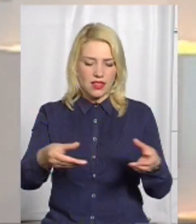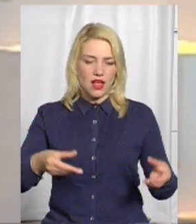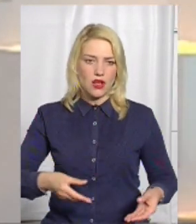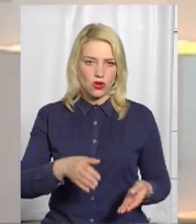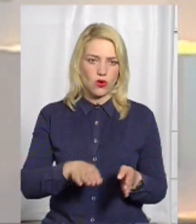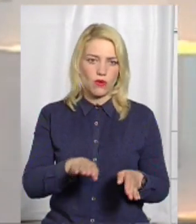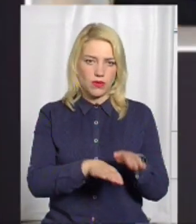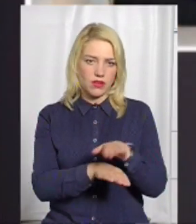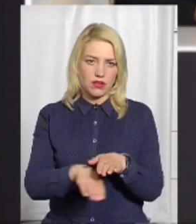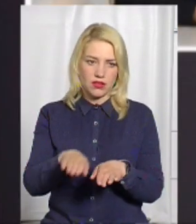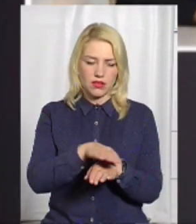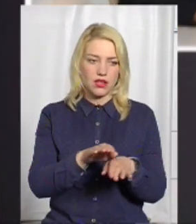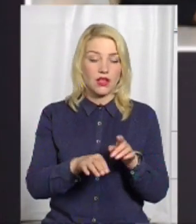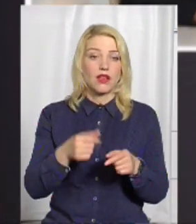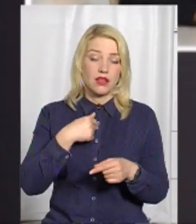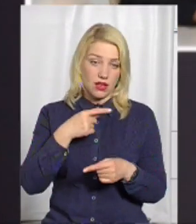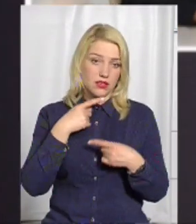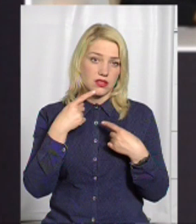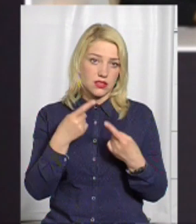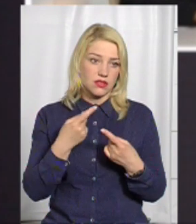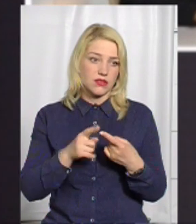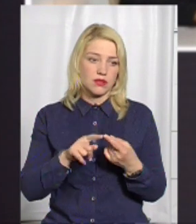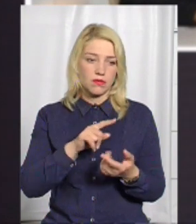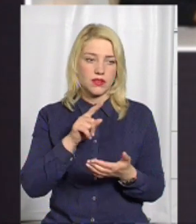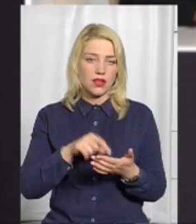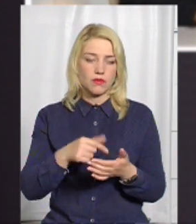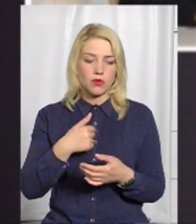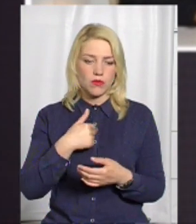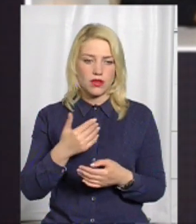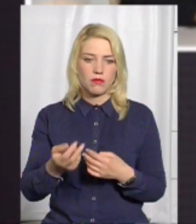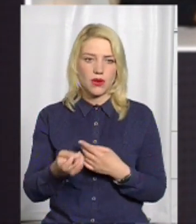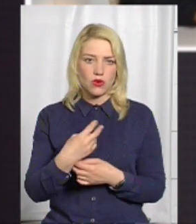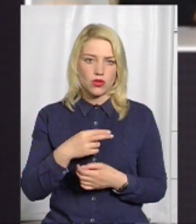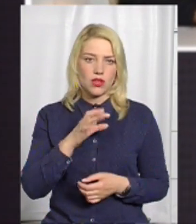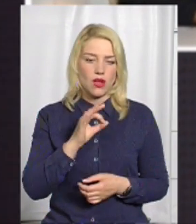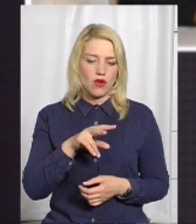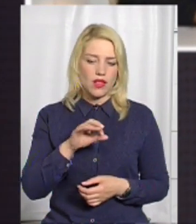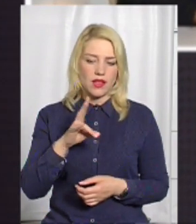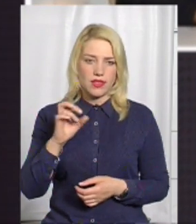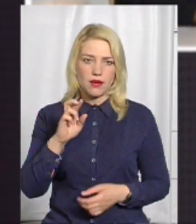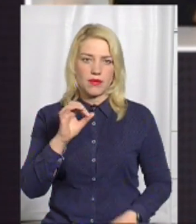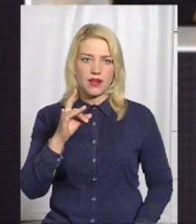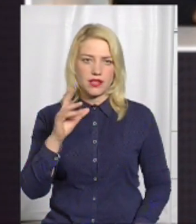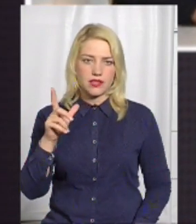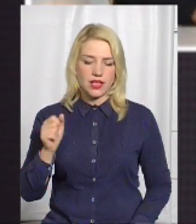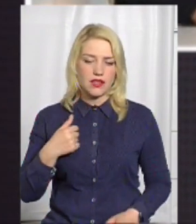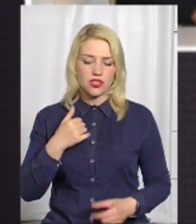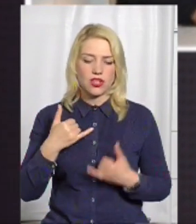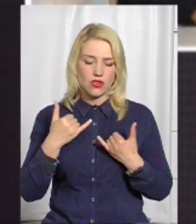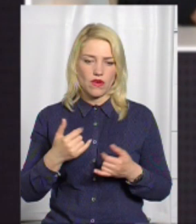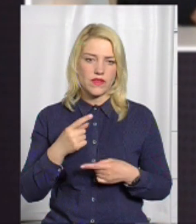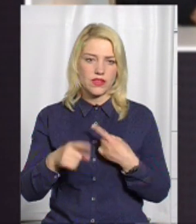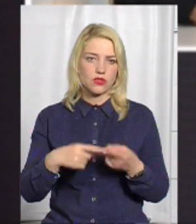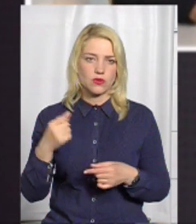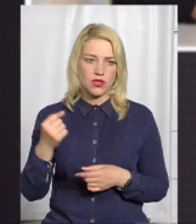І я сказав, ви знаєте, з цим питанням до мене приходила Олена Береза. Я кажу, шановні, на наступному тижні ми їдемо